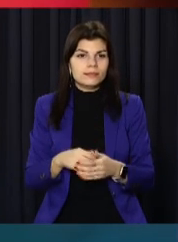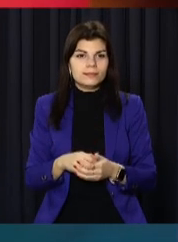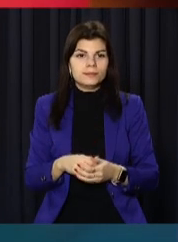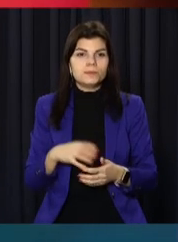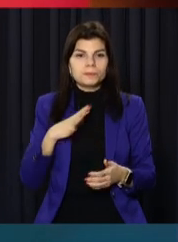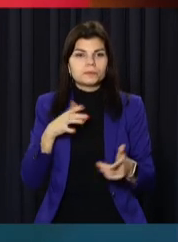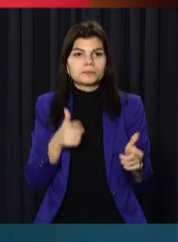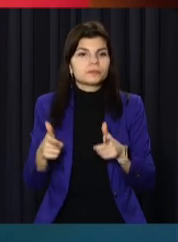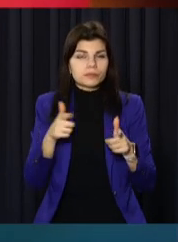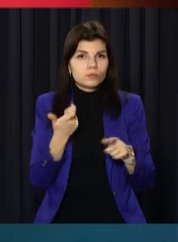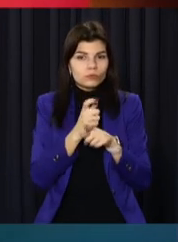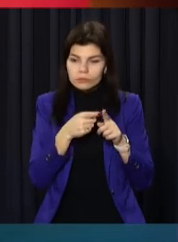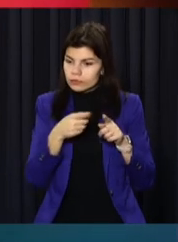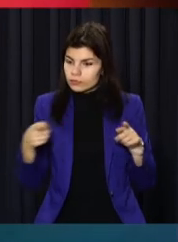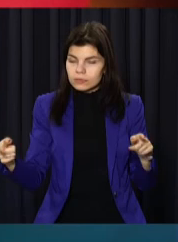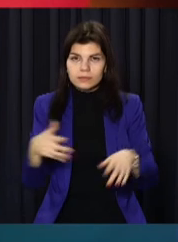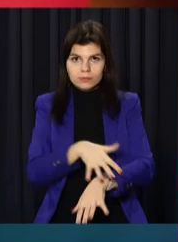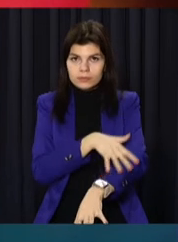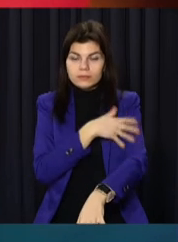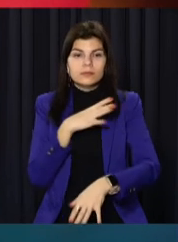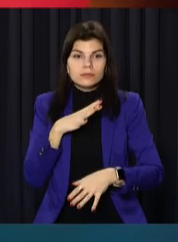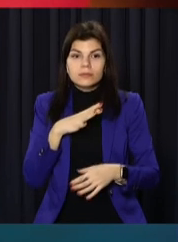був великий підготовительний цикл, тобто потрібно було